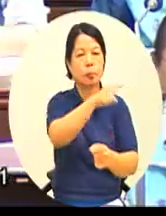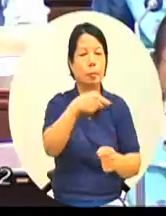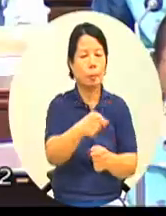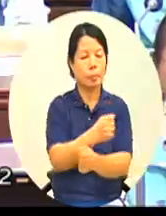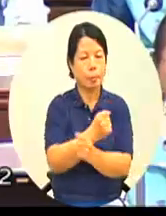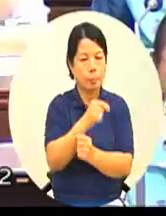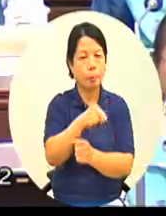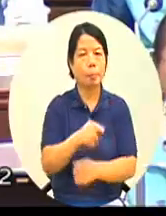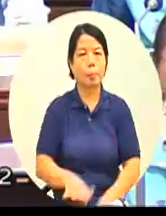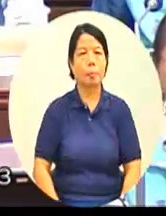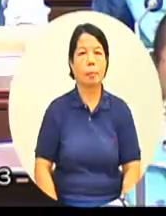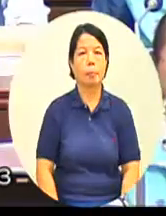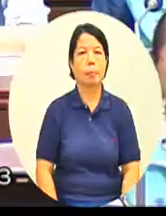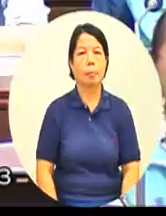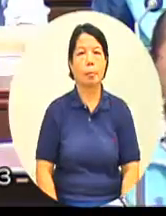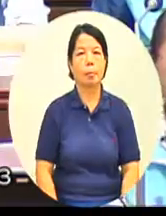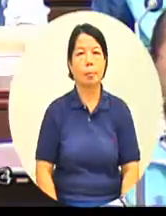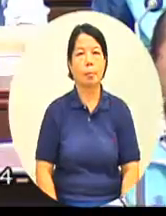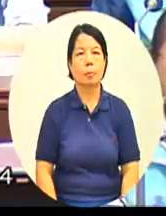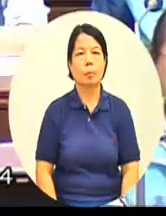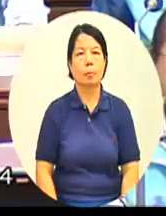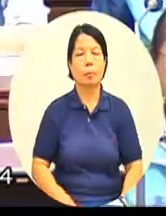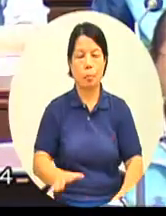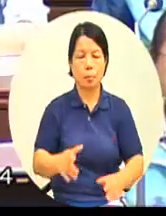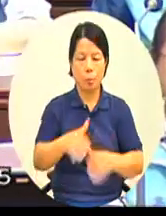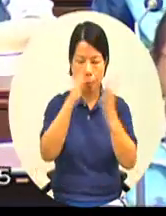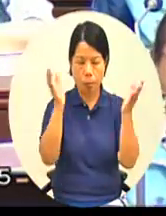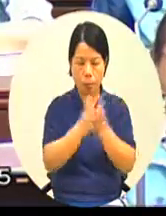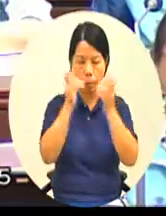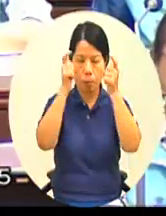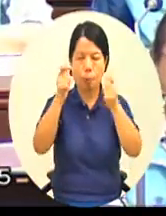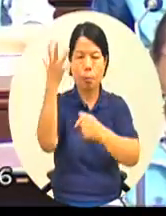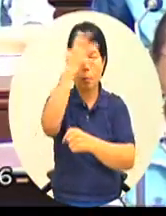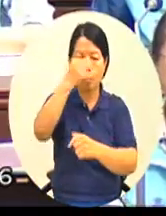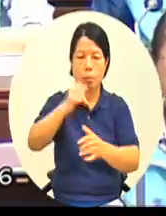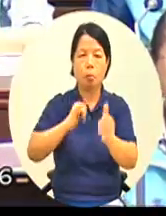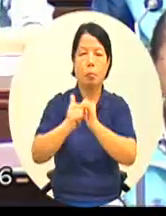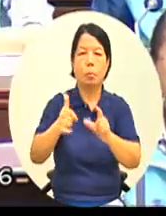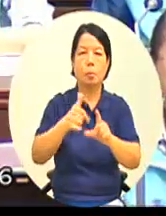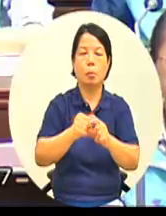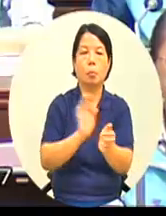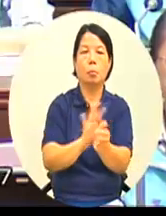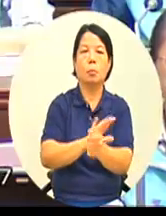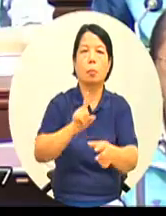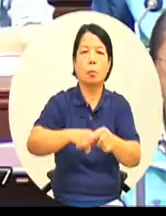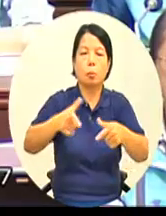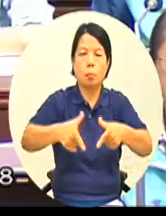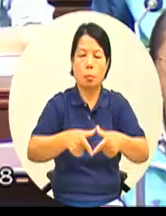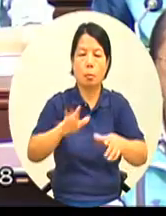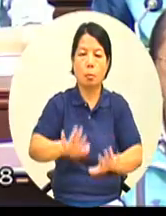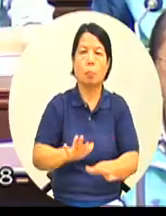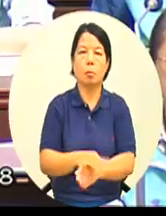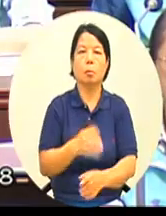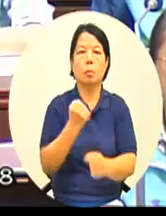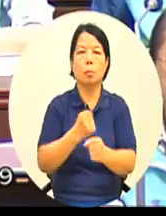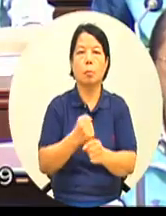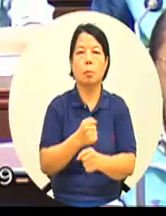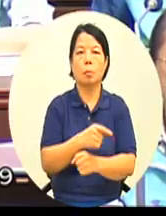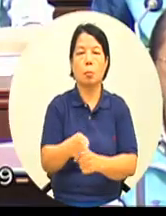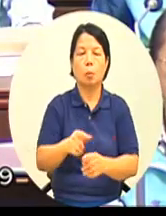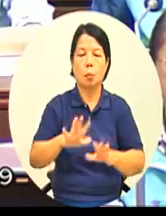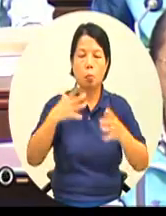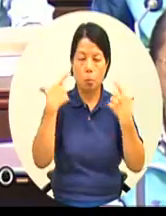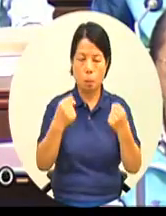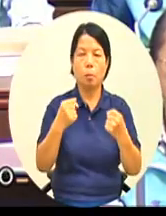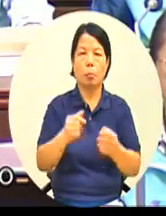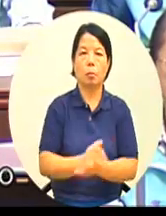实我们现在是整个高雄的老人社区服务中心这样子的功能，我们可以从原本的